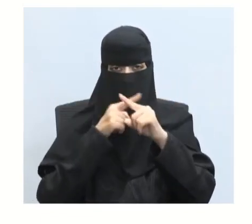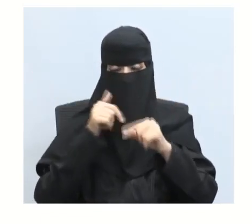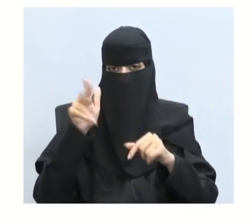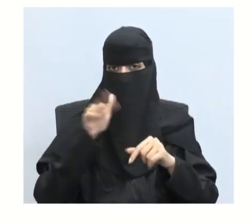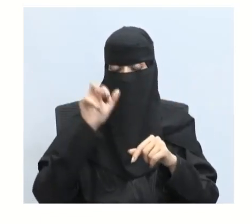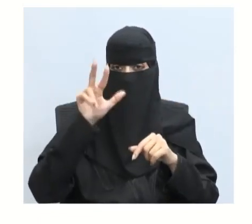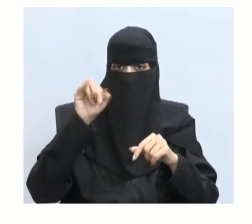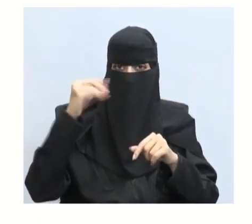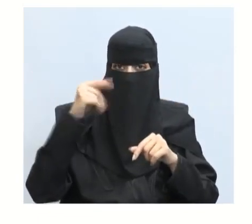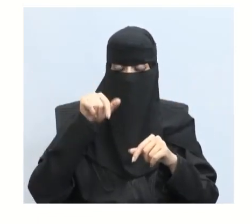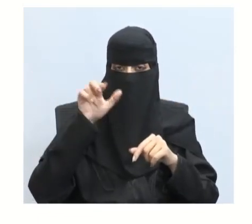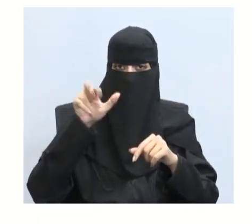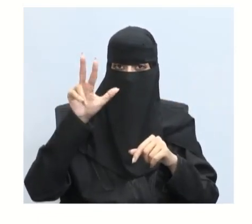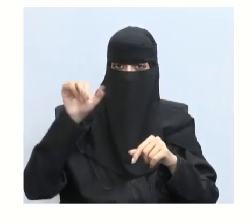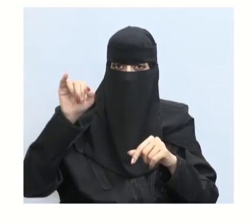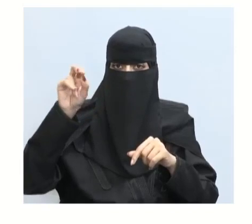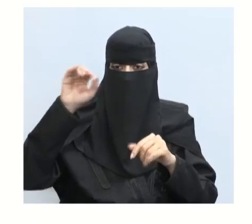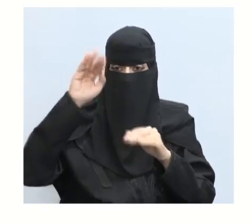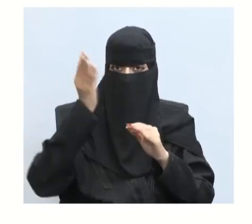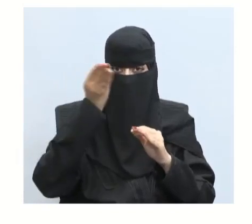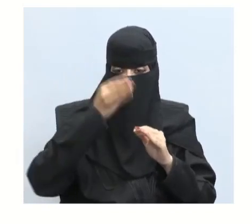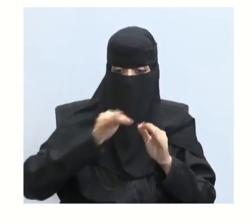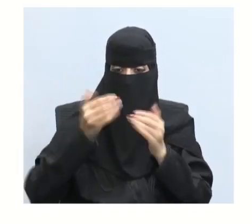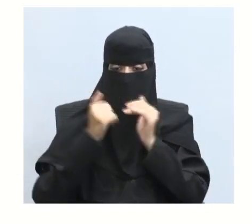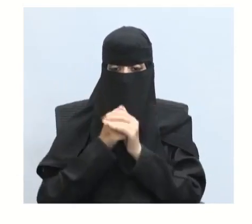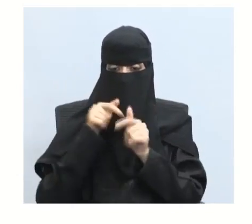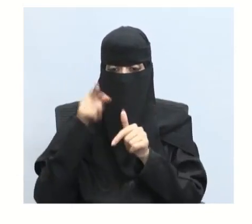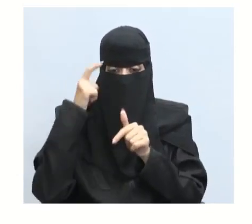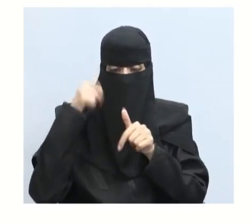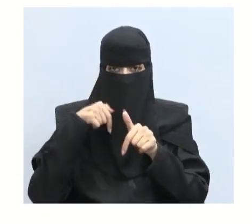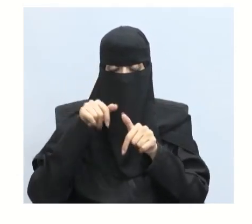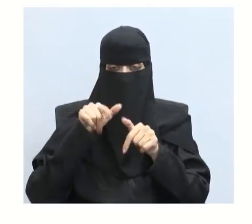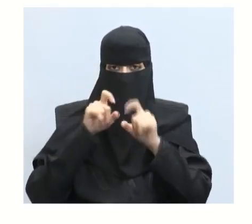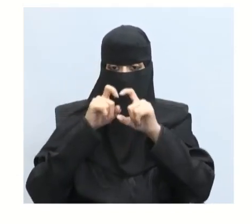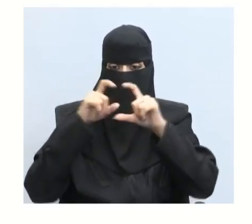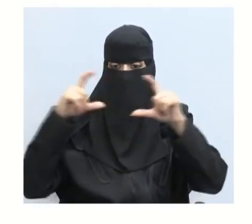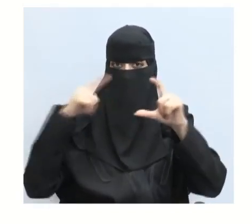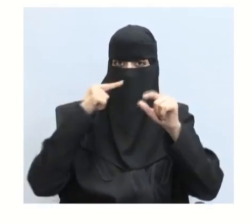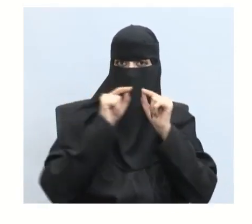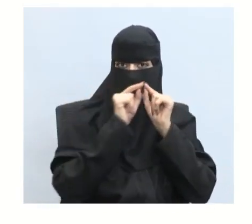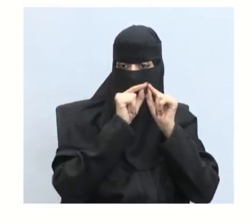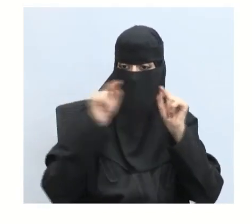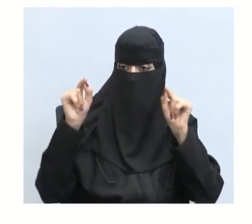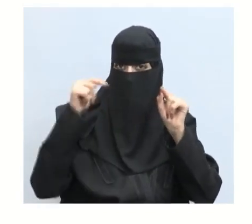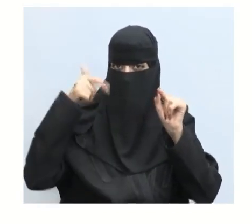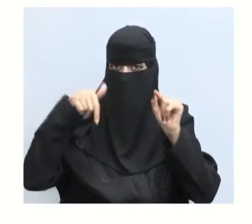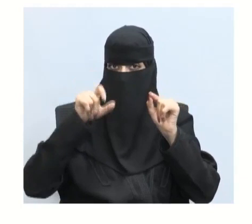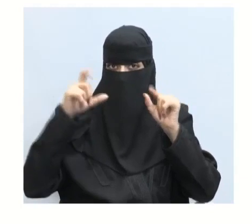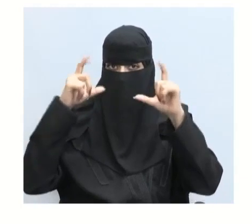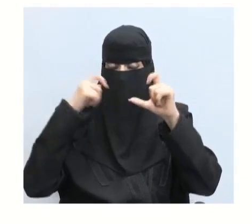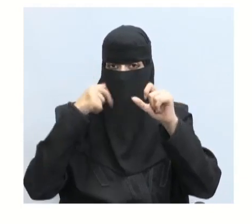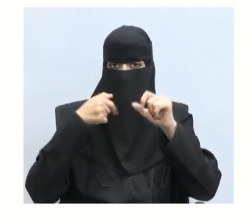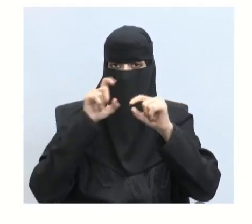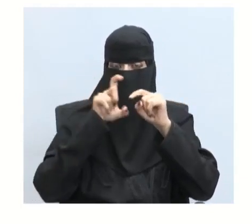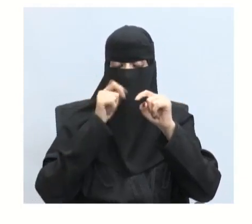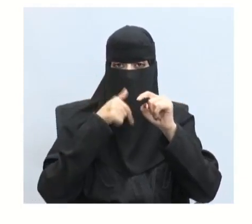ليست المراه المحدبه ولكنها المرايا المقعره يعرف التكبير بانه طول الصوره مقسوما على طول